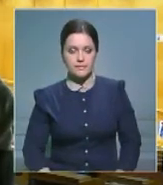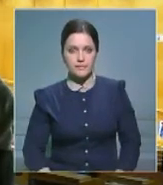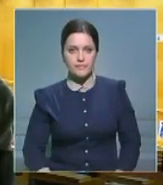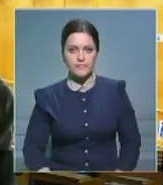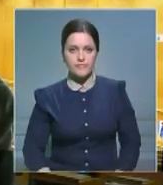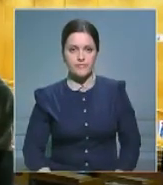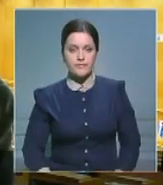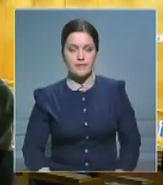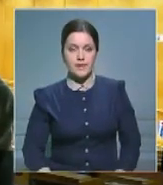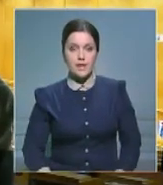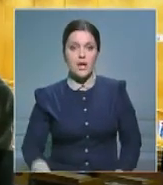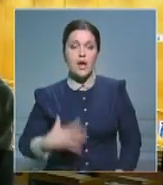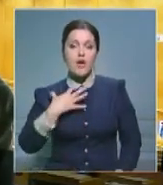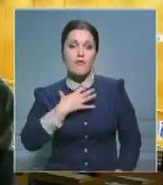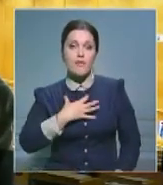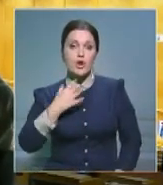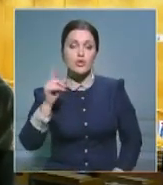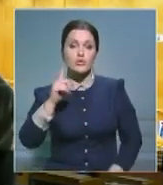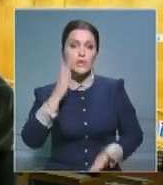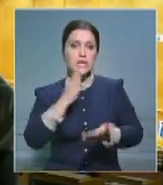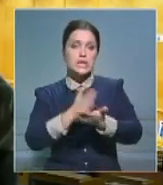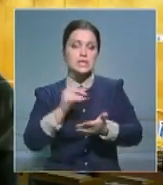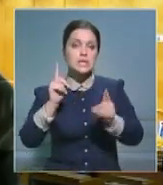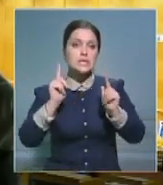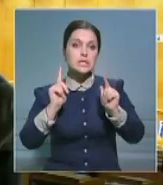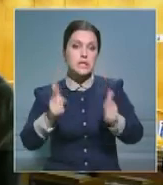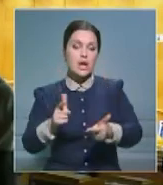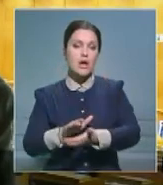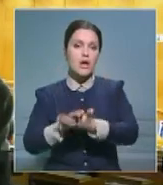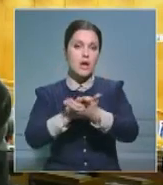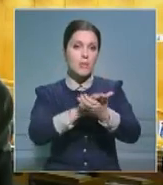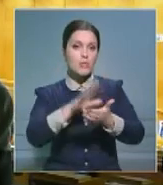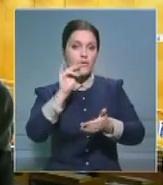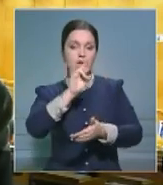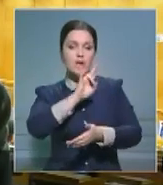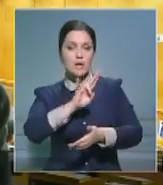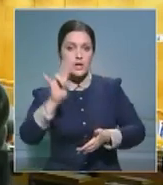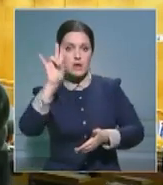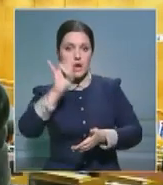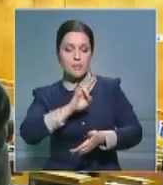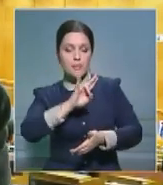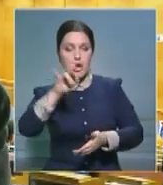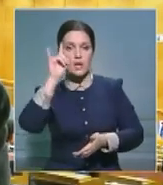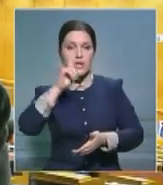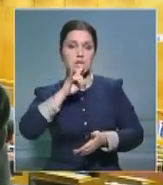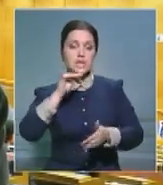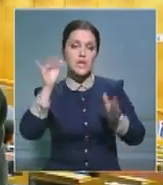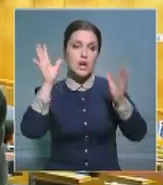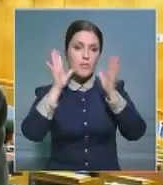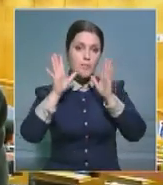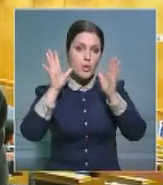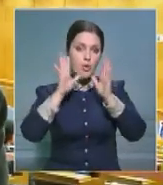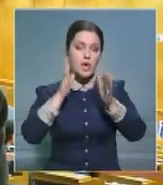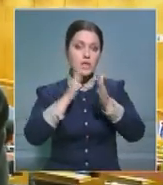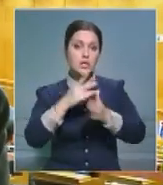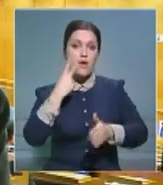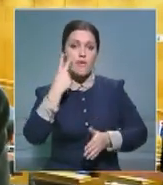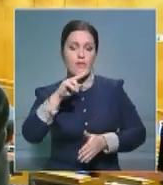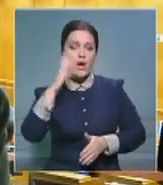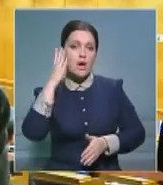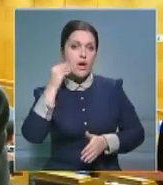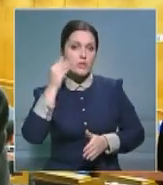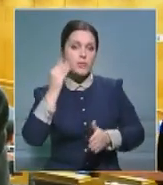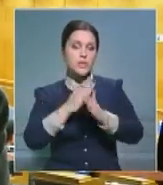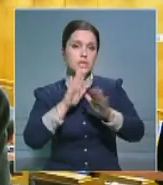Важно, что есть согласие. Важно, что признаны все религии и культуры Казахстана. Я видел, например, этнологические музеи в Алматы и Астане.